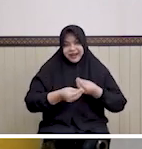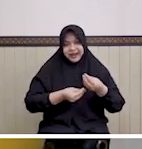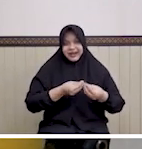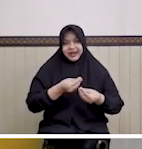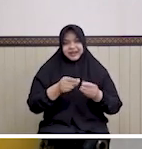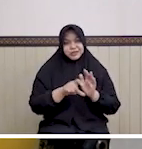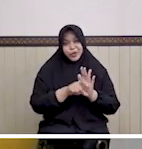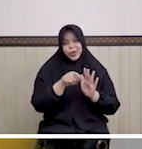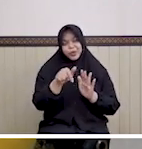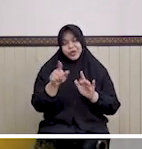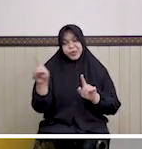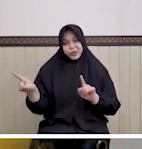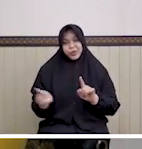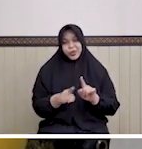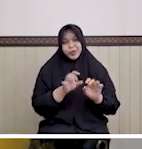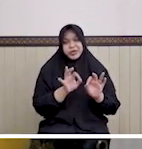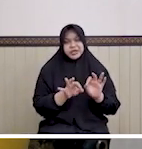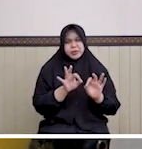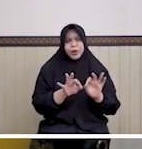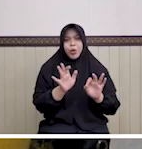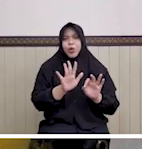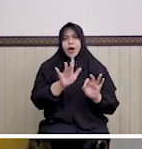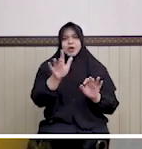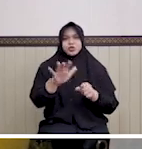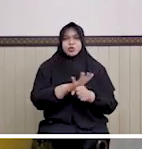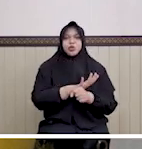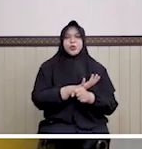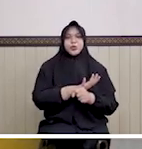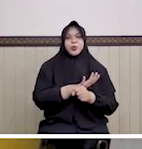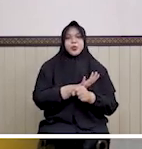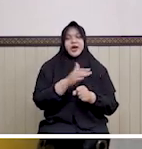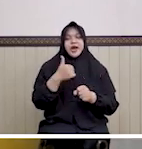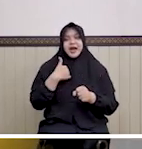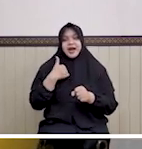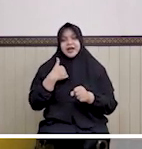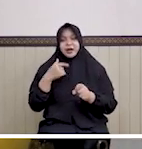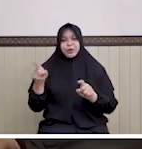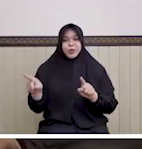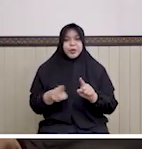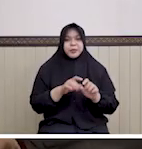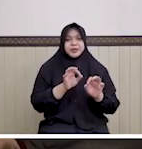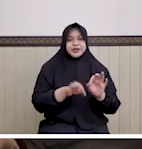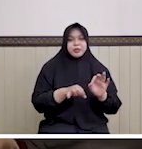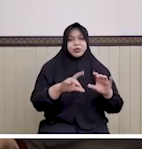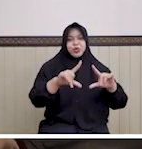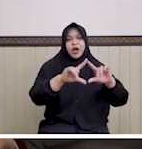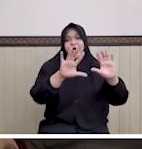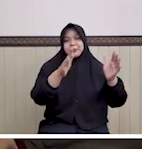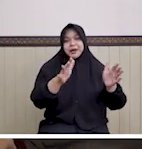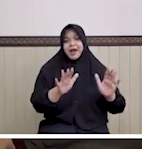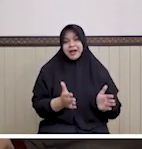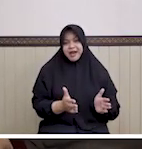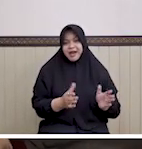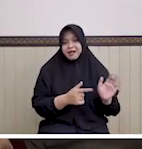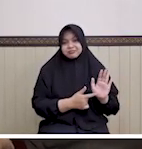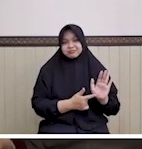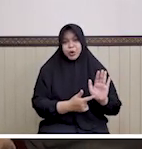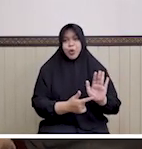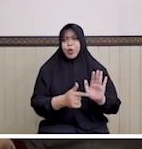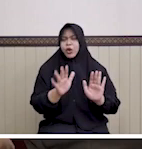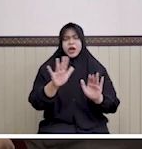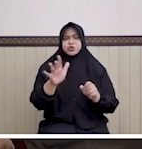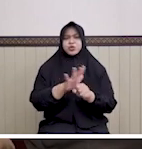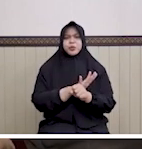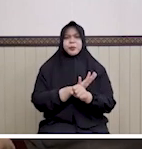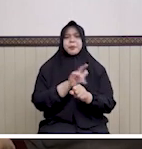ya butuh penerjemah ternyata tidak cukup dengan butuh penerjemah dengan adanya penerjemah butuh alat peraga nah ternyata enggak